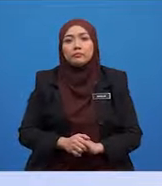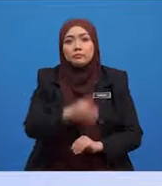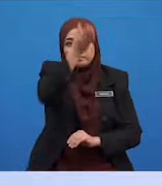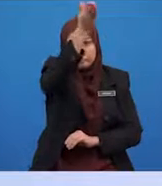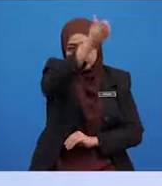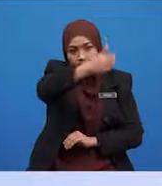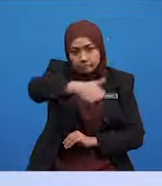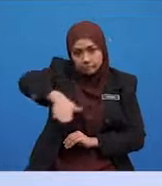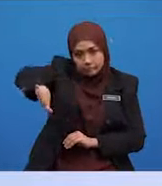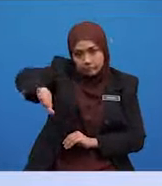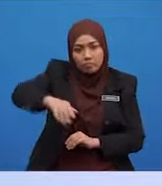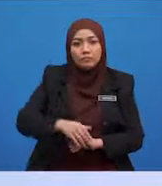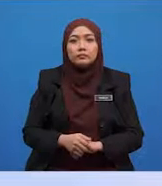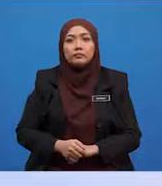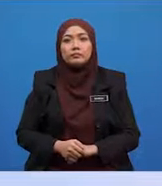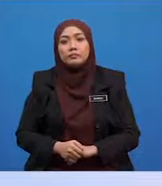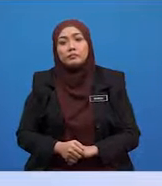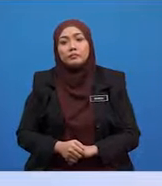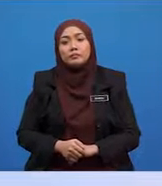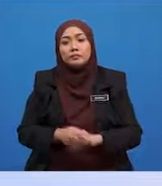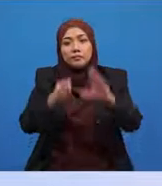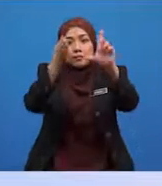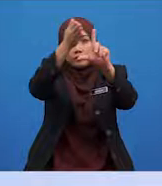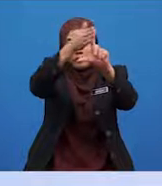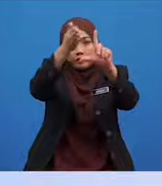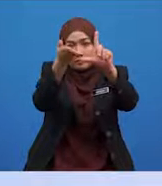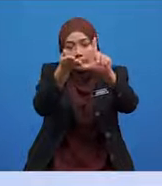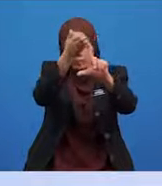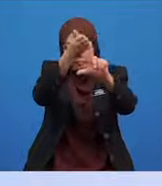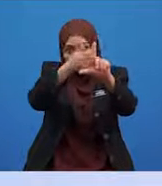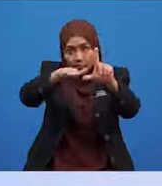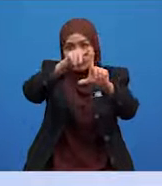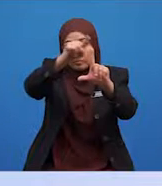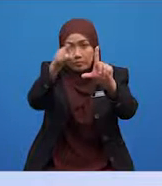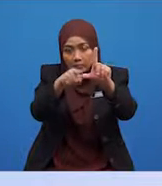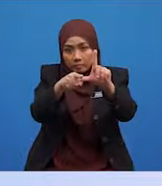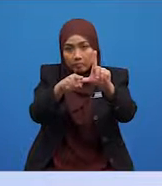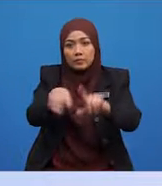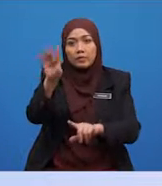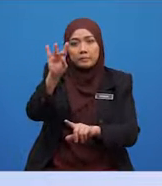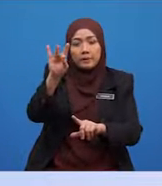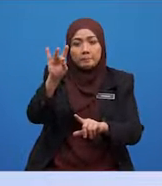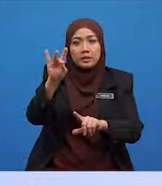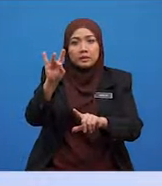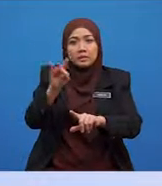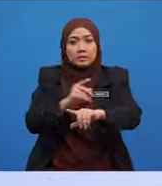lengkok. Ketujuh, sektor. Dan kelapan, tembiring.